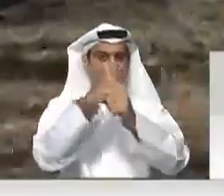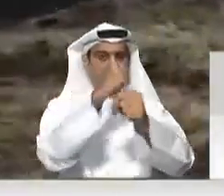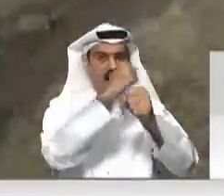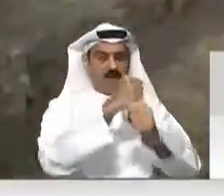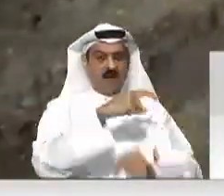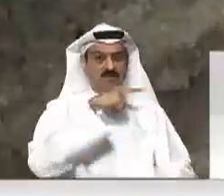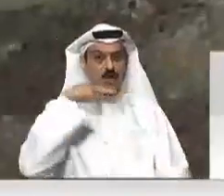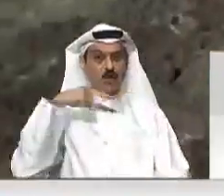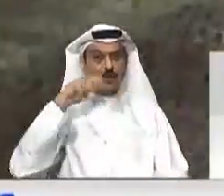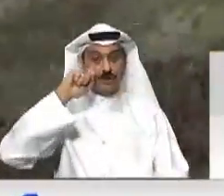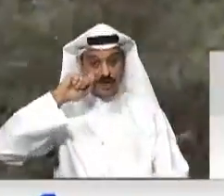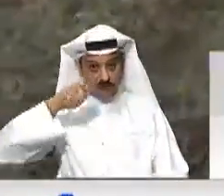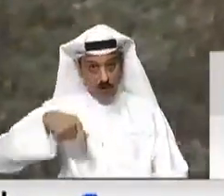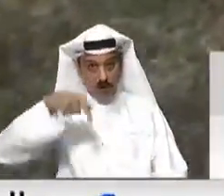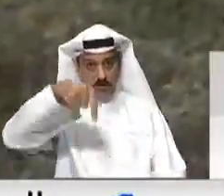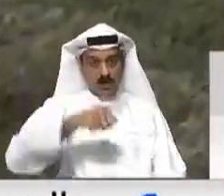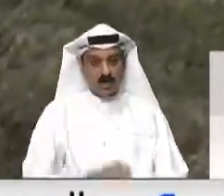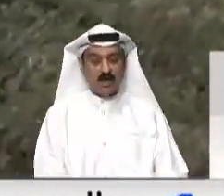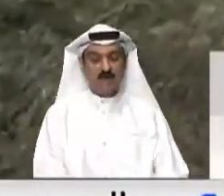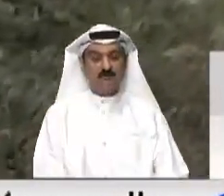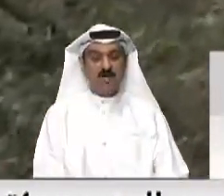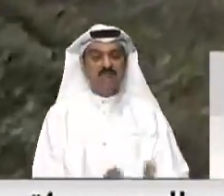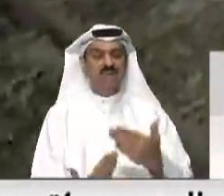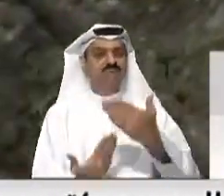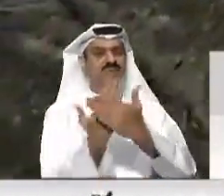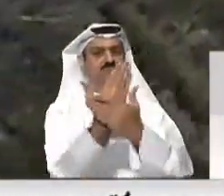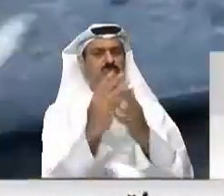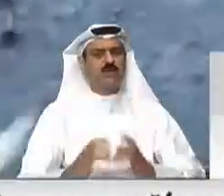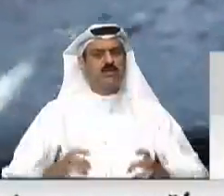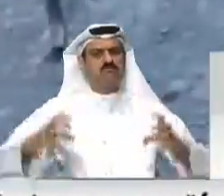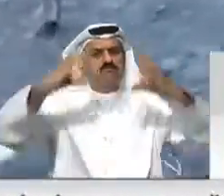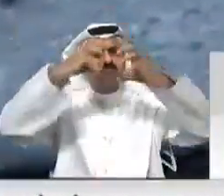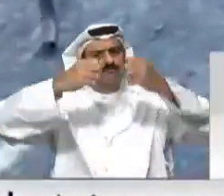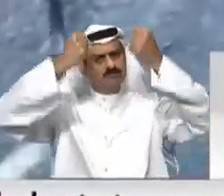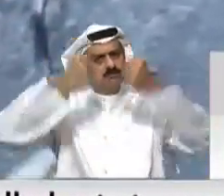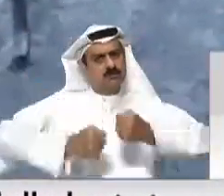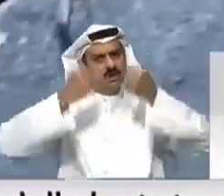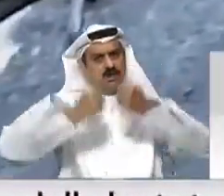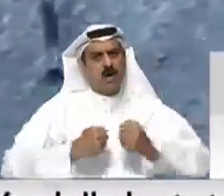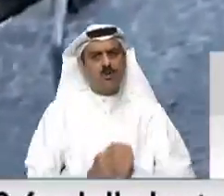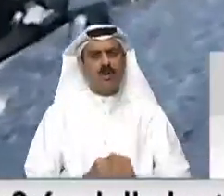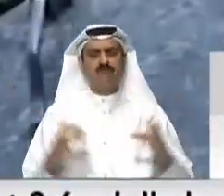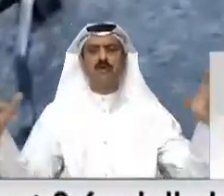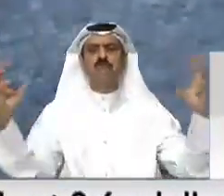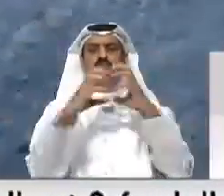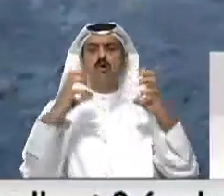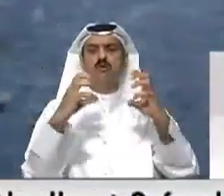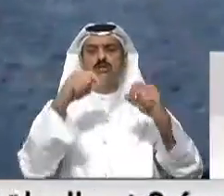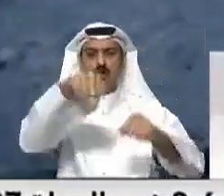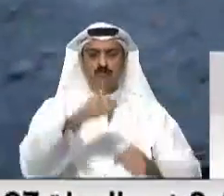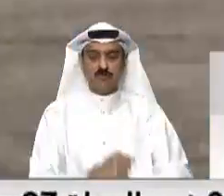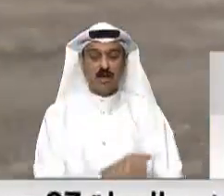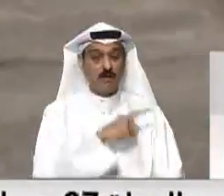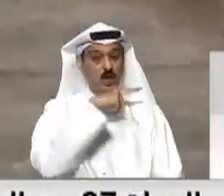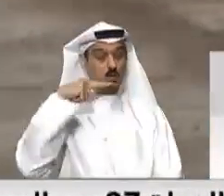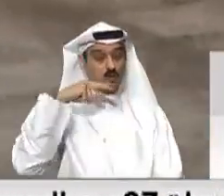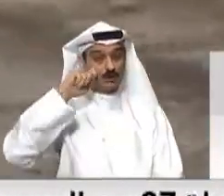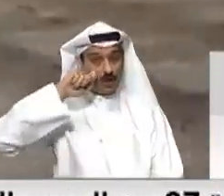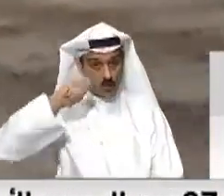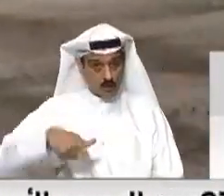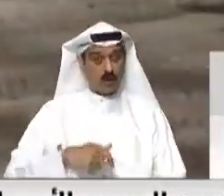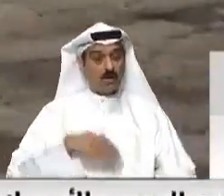الروسيه في اوكرانيا يوما جديدا من المعارك الطاحنه مع القوات الاوكرانيه التي تسعى جاهده